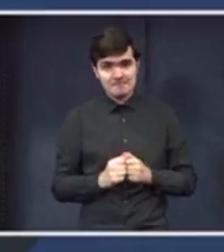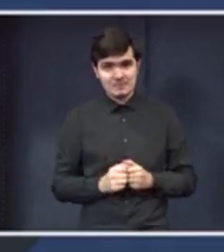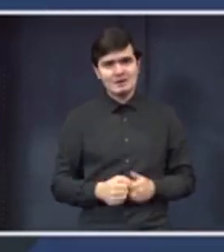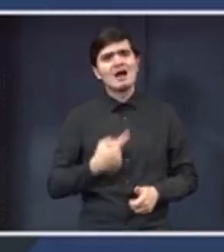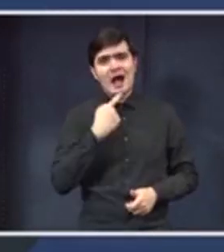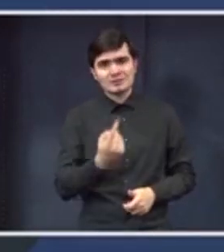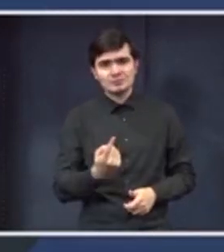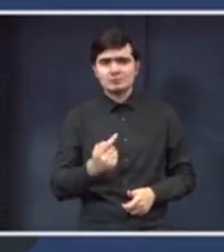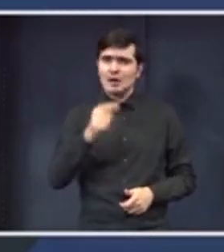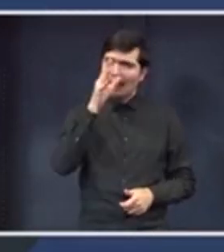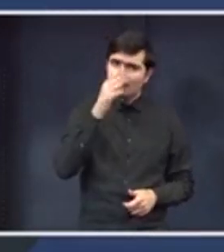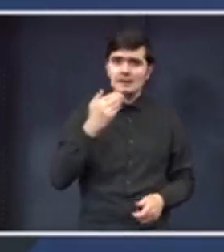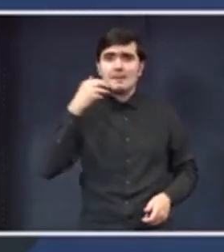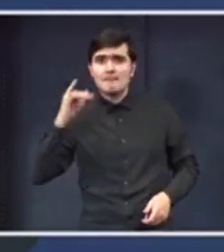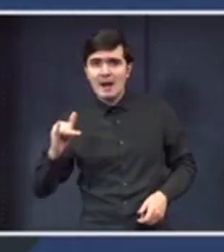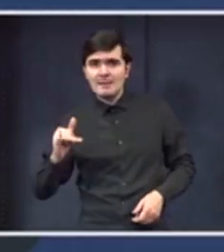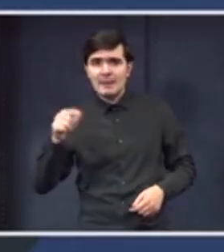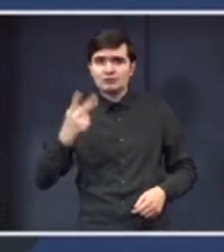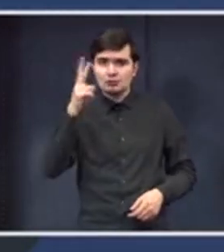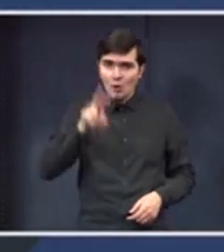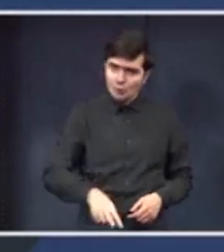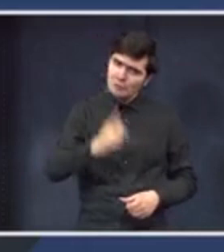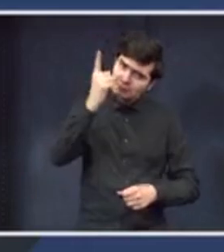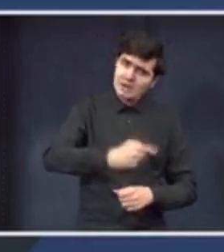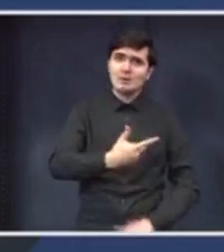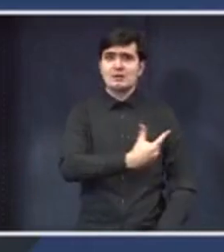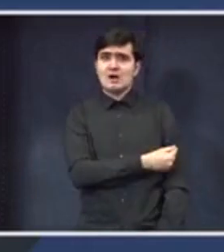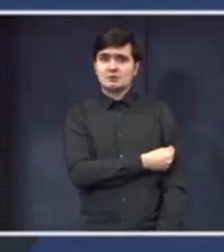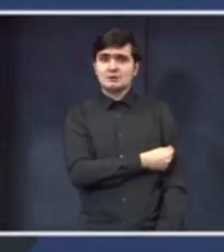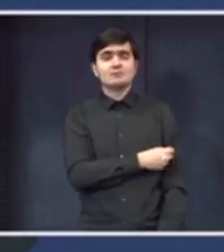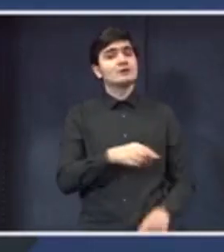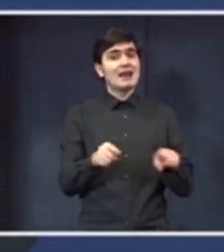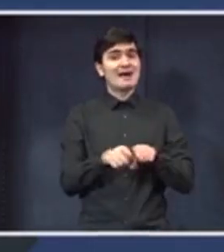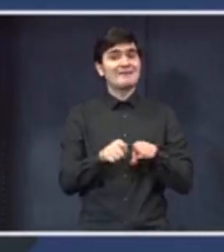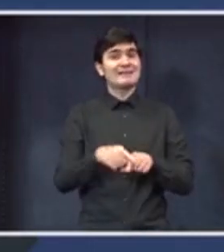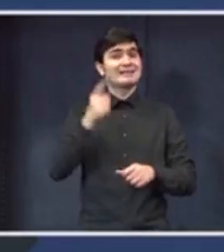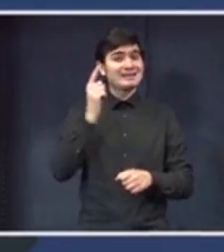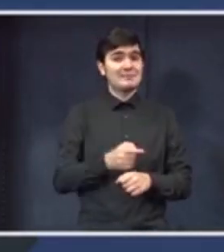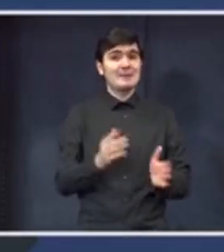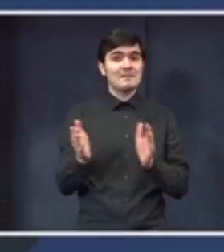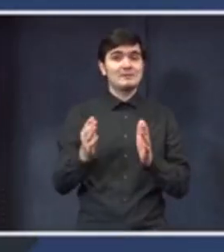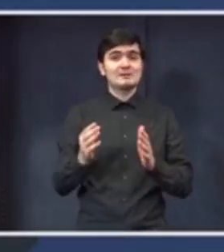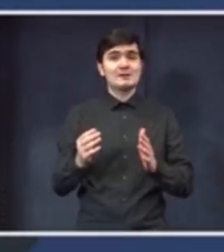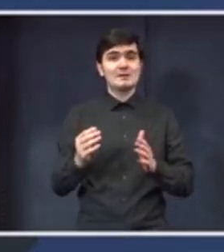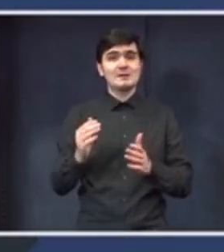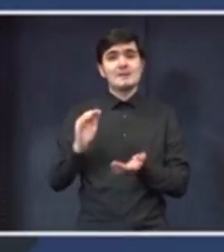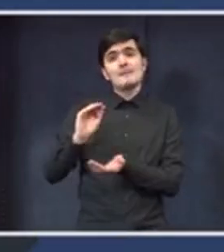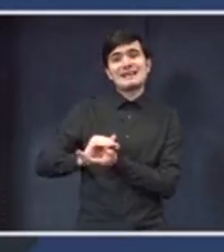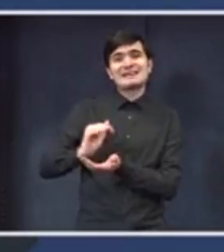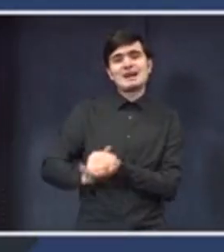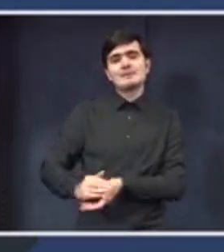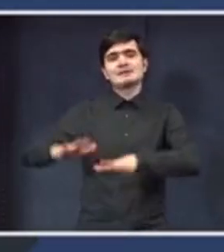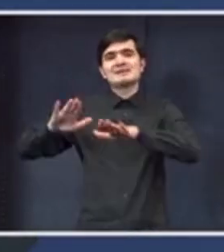zis că avem aprilie și mai, luni în care trebuie să ne vaccinăm. În același timp trebuie să menținem și situația de sănătate